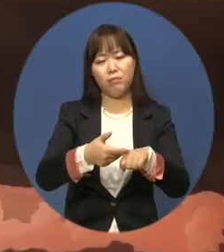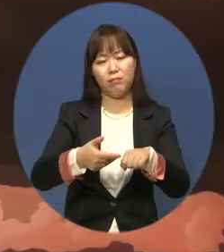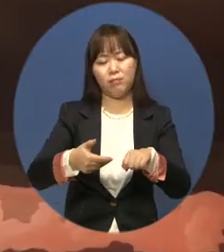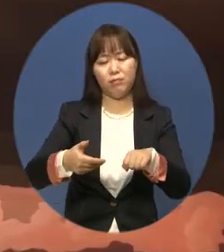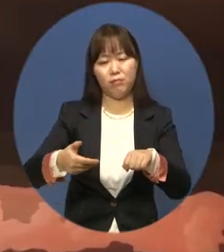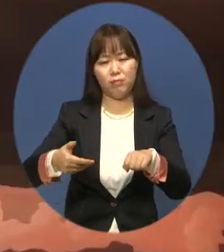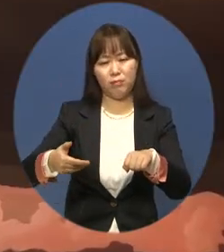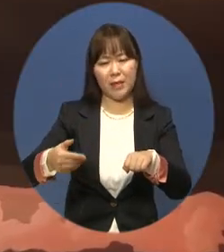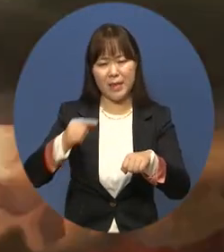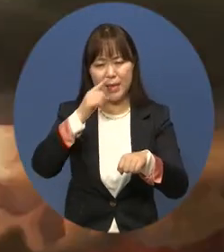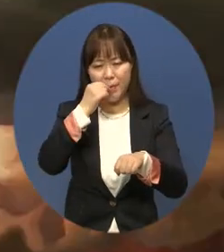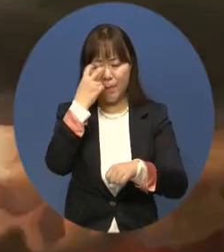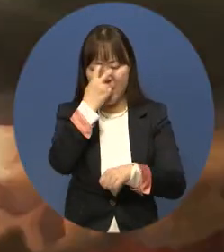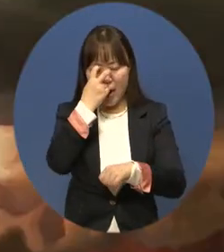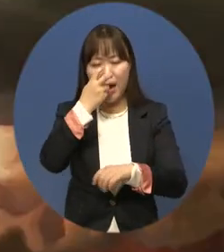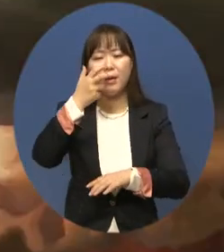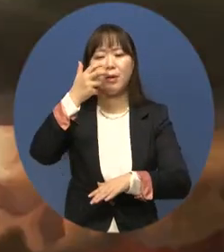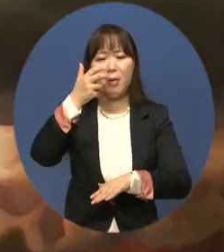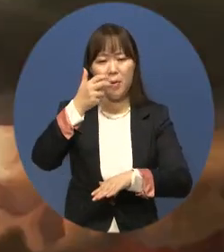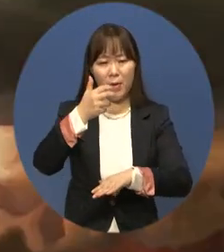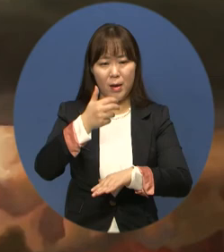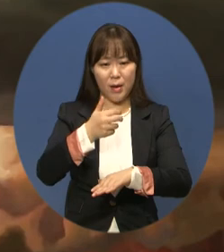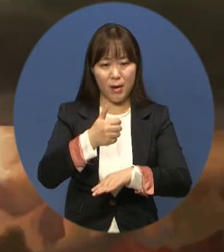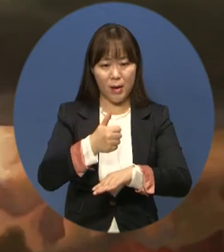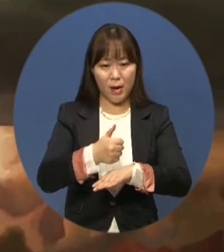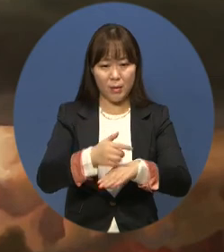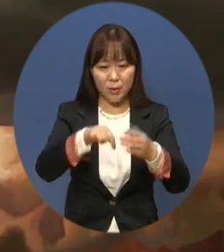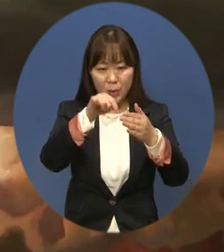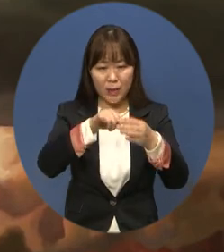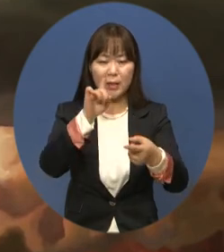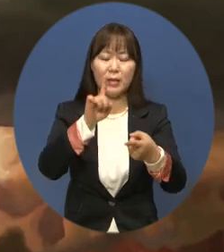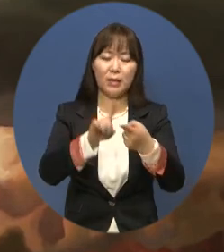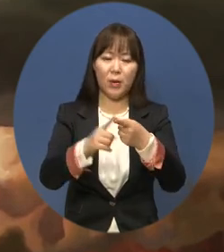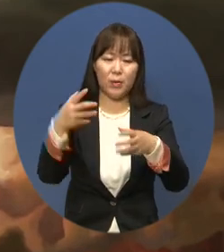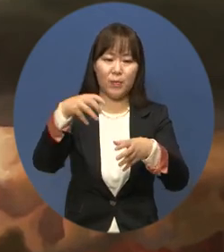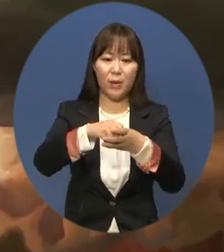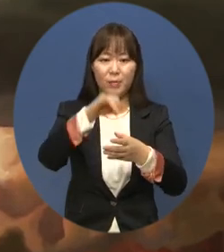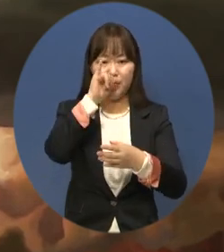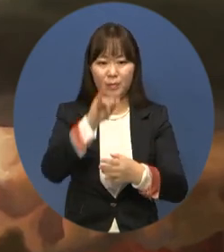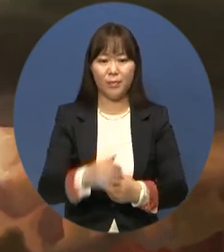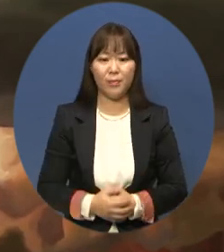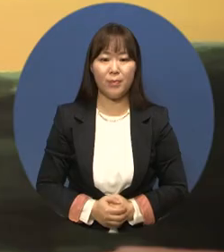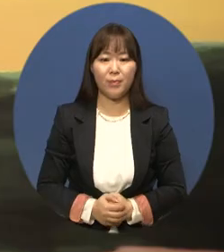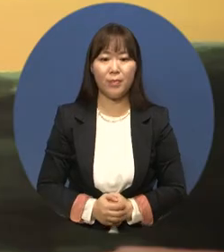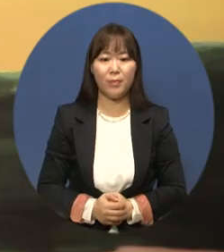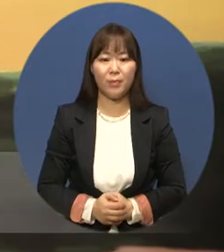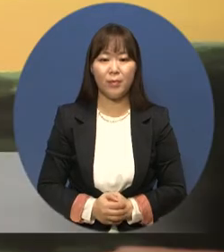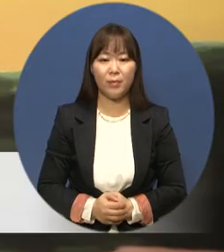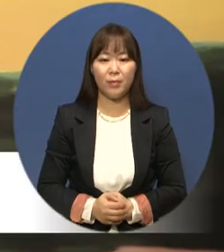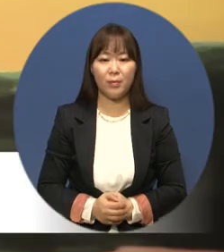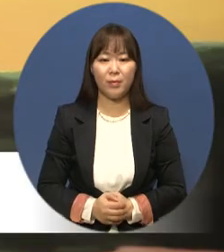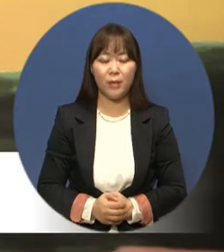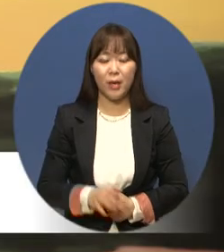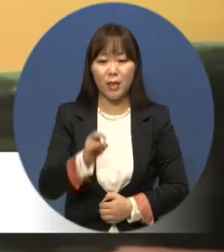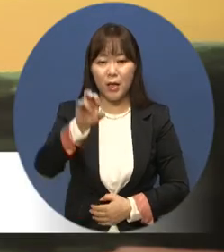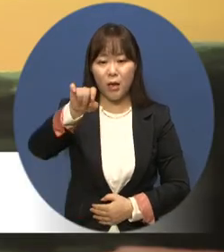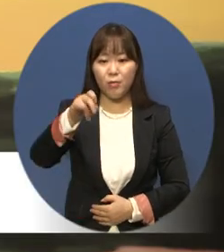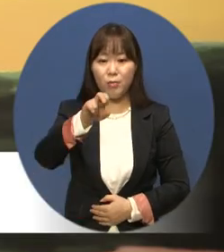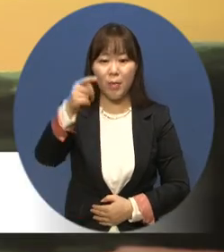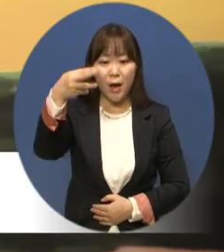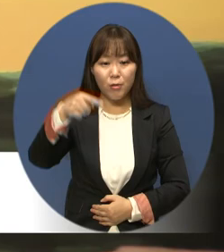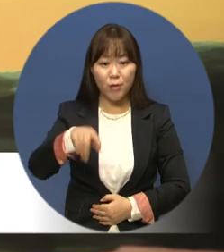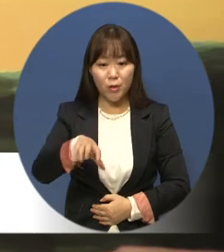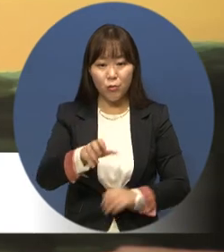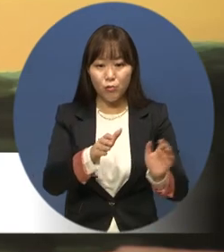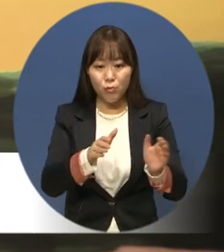흐름까지 예민하게 관찰한 결과가 작품 속에 고스란히 담겨 있습니다. 아무래도 예울마루에서 제공했던 이